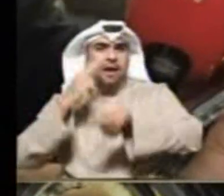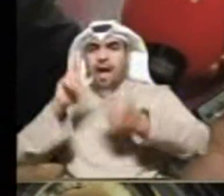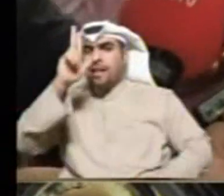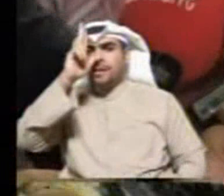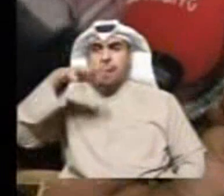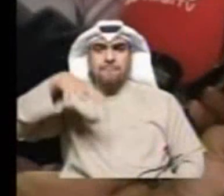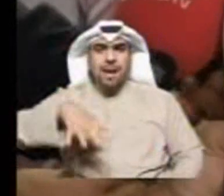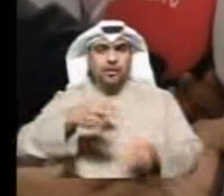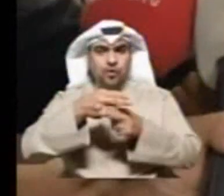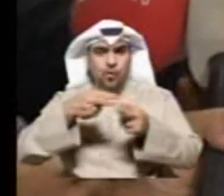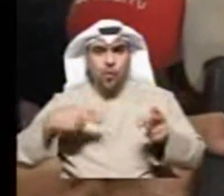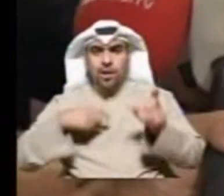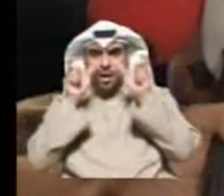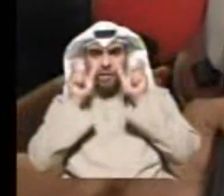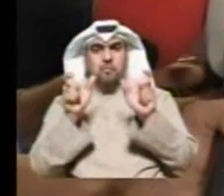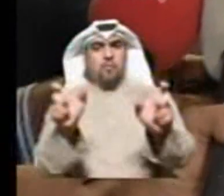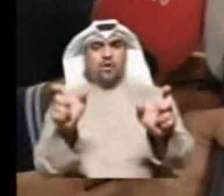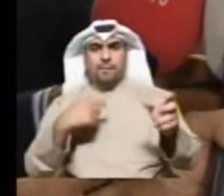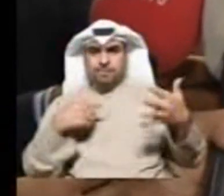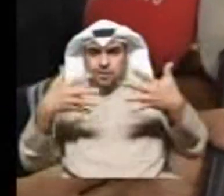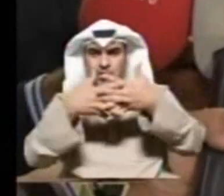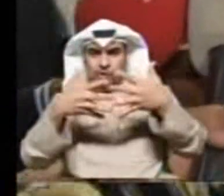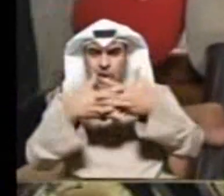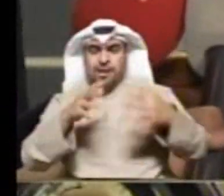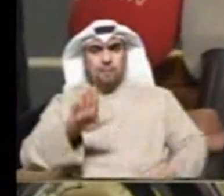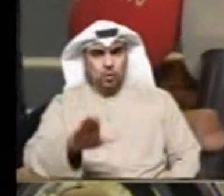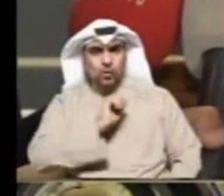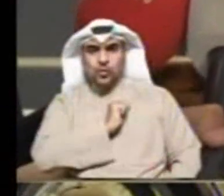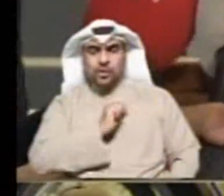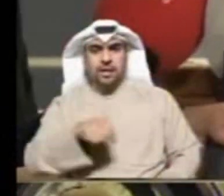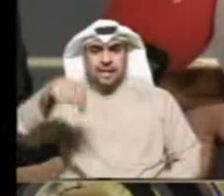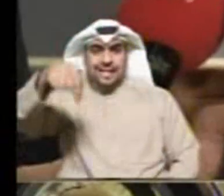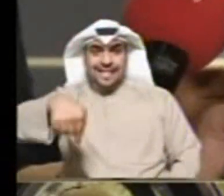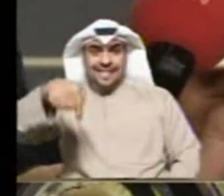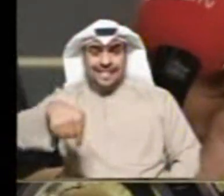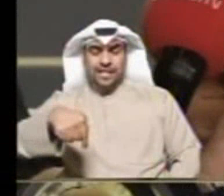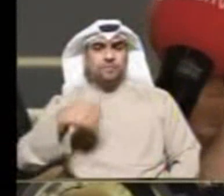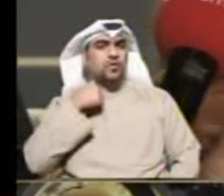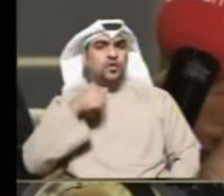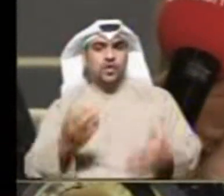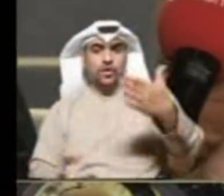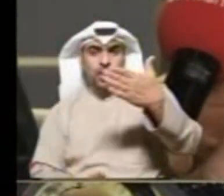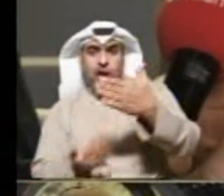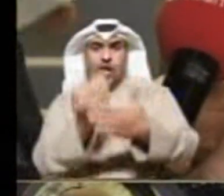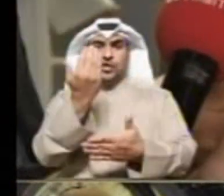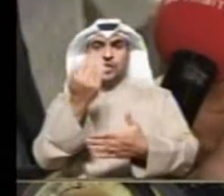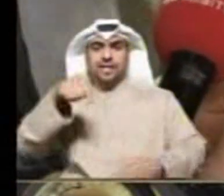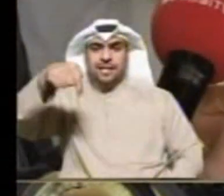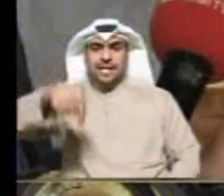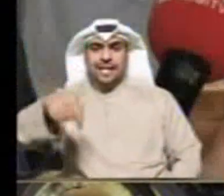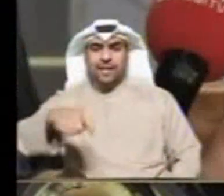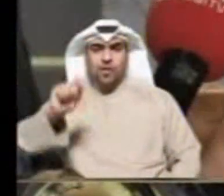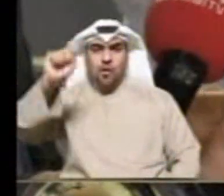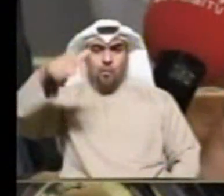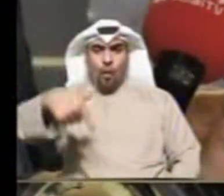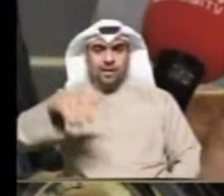الآن يعني بصدد أن ندخل في هذا العالم بحيث أن المواطن يدخل